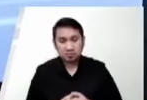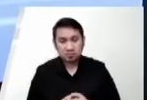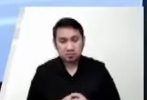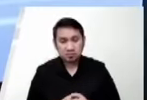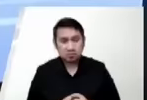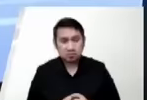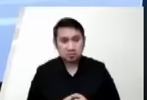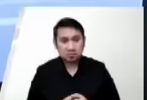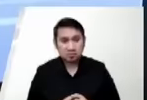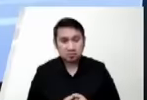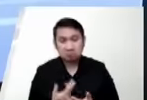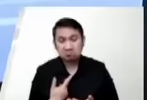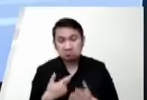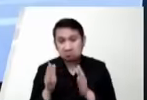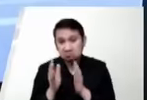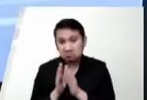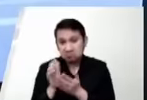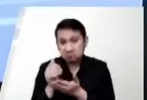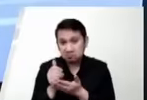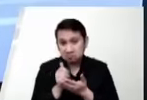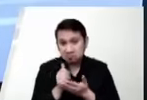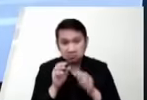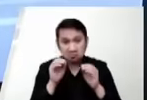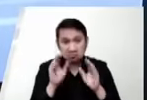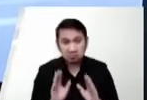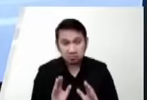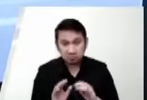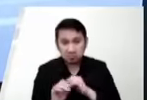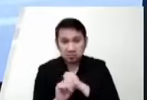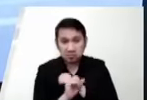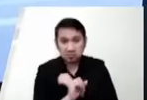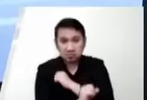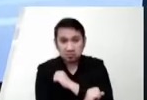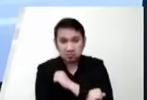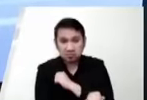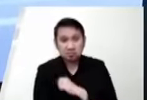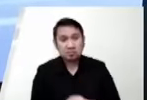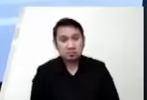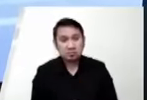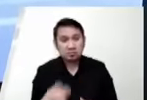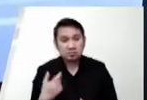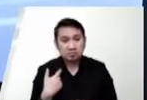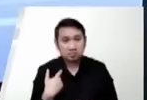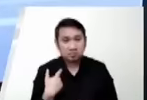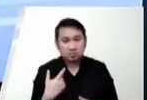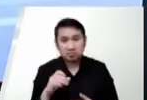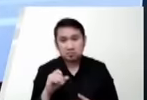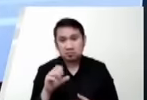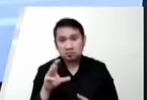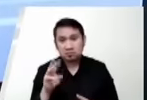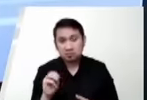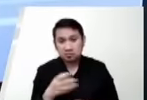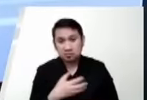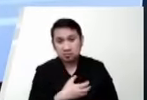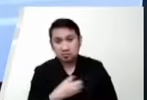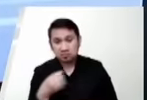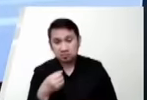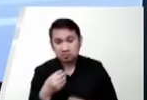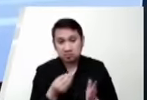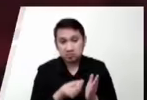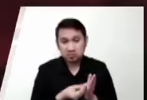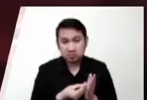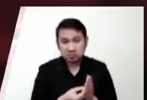Nagpasaklolo sa mga otoridad ang isang guro sa Kalbiga, Samar. Matapos umanong matangay ng mga scammer ang donasyong pera sa kanyang